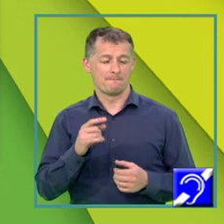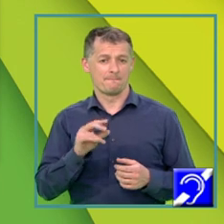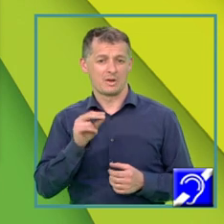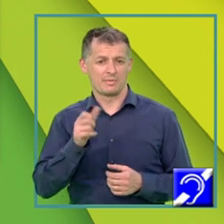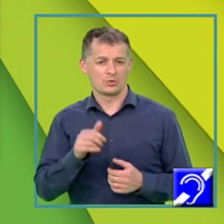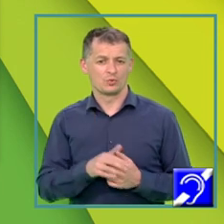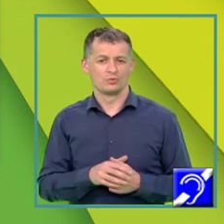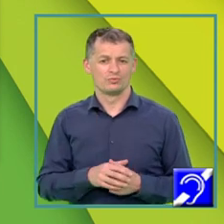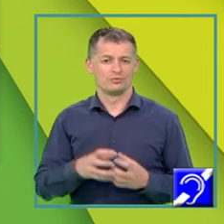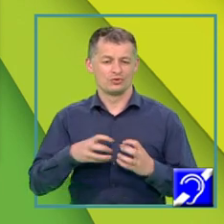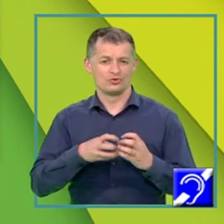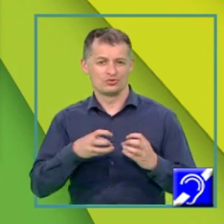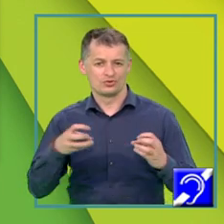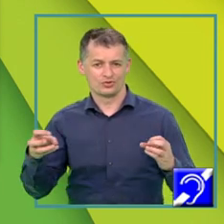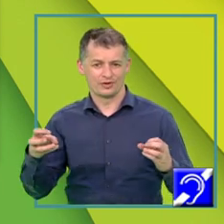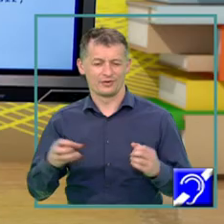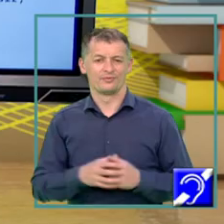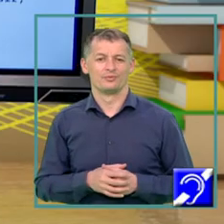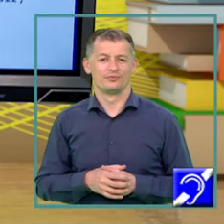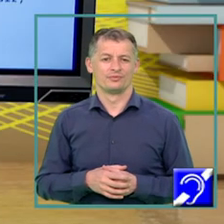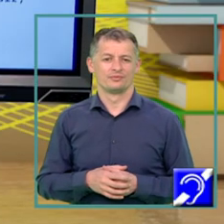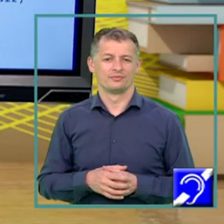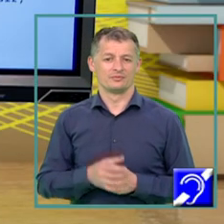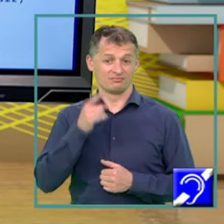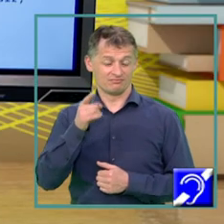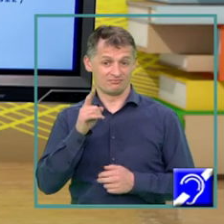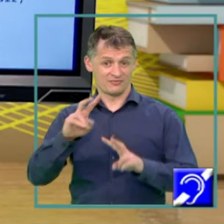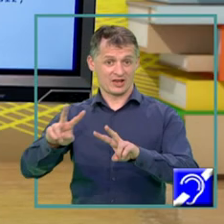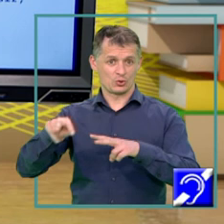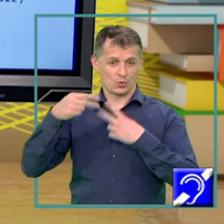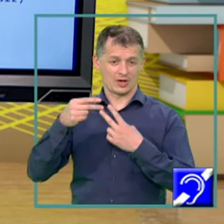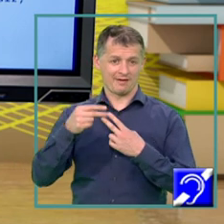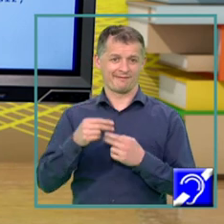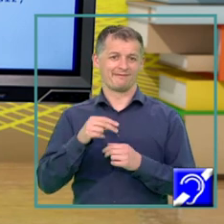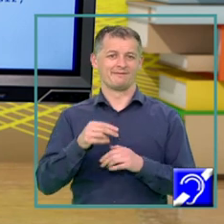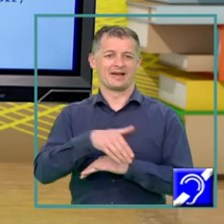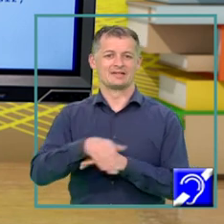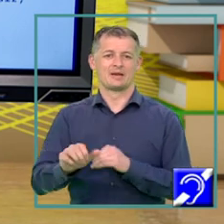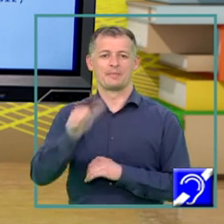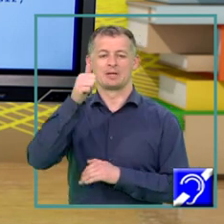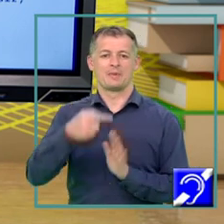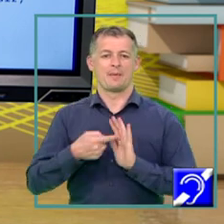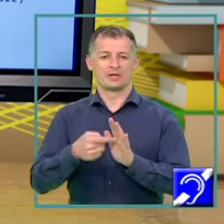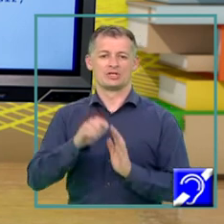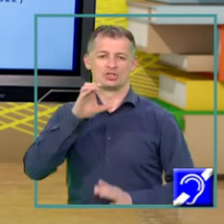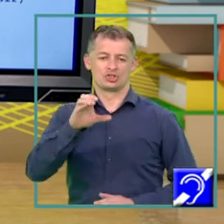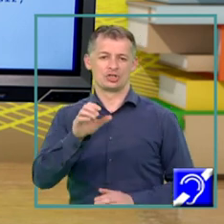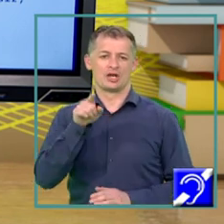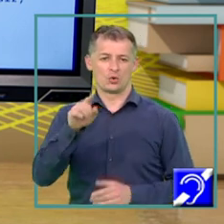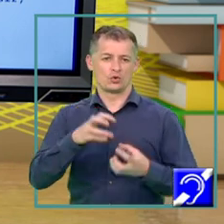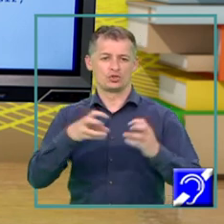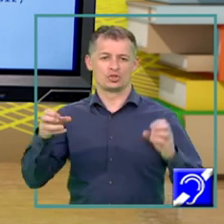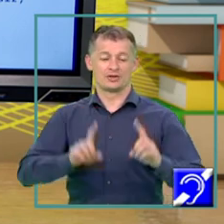parametru caracter funcția va returna adresa prima apariție a lui c în șir